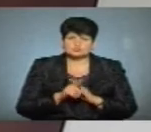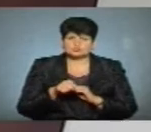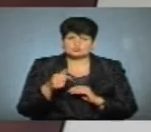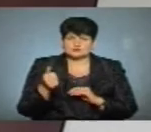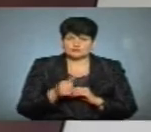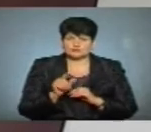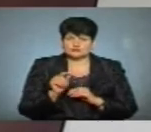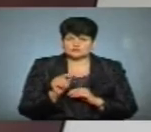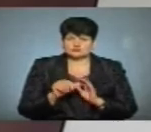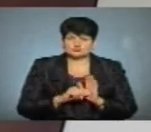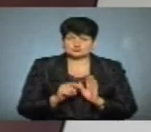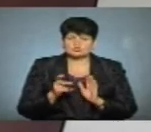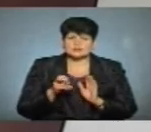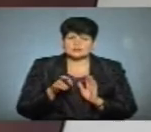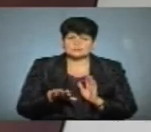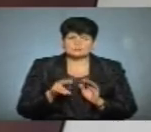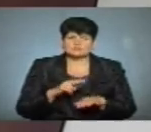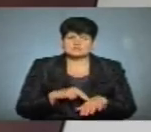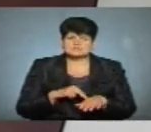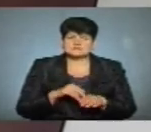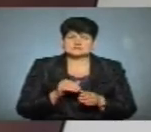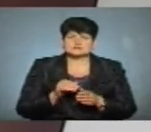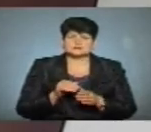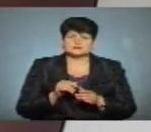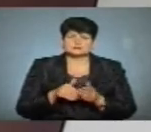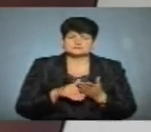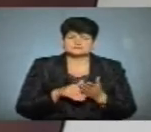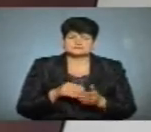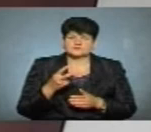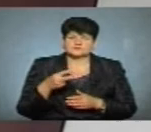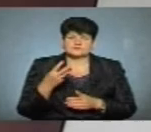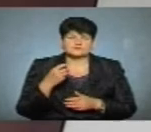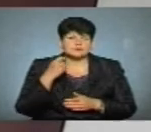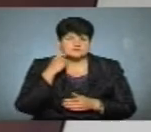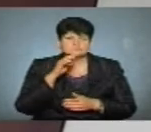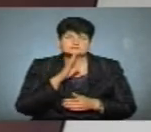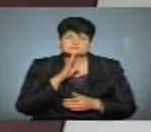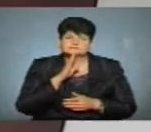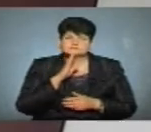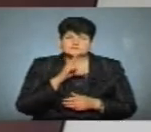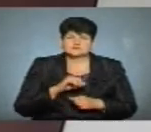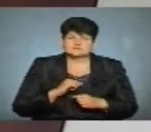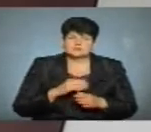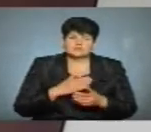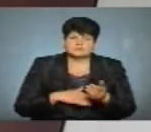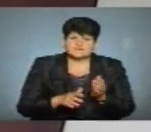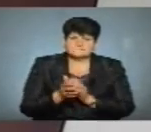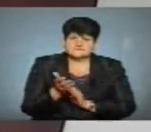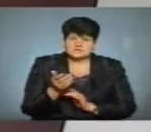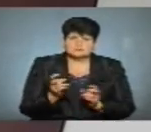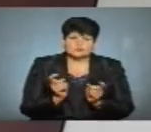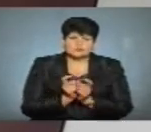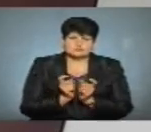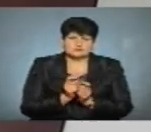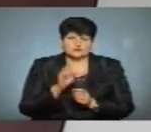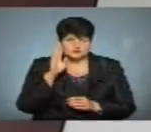тижня. У понеділок, 6 липня, поліцейські відмовили від самогубства 23-річну тернополянку. Тоді жінка намагалася порізати вени, бо посварилася